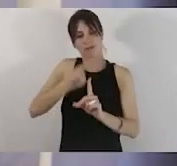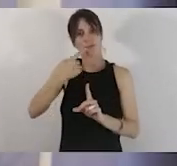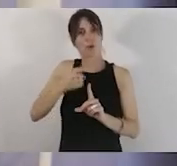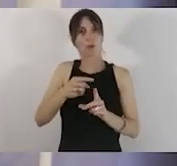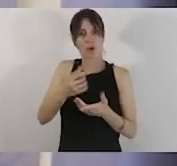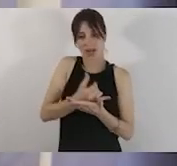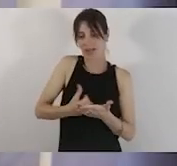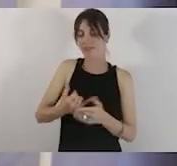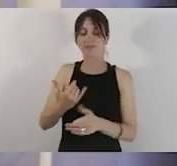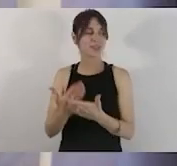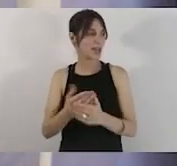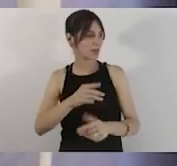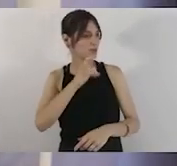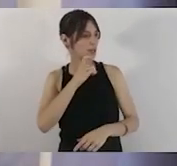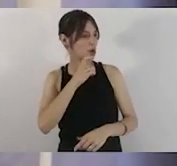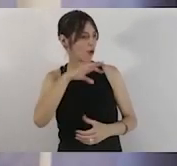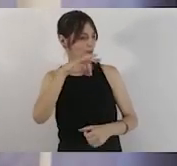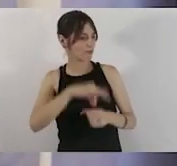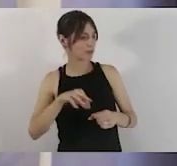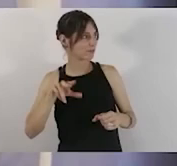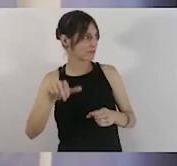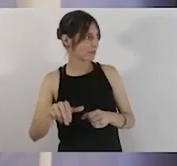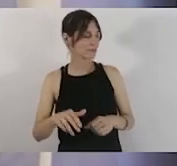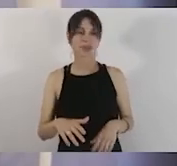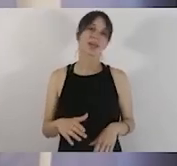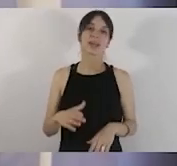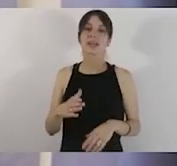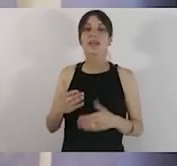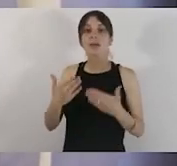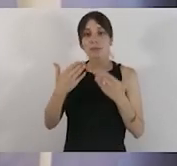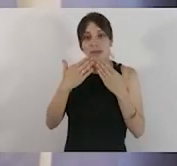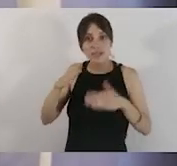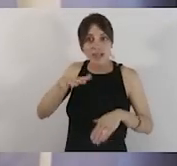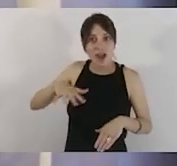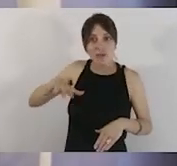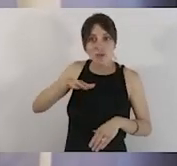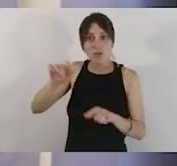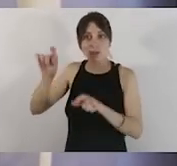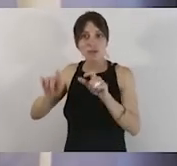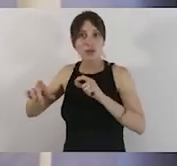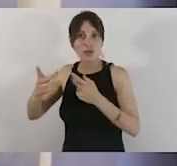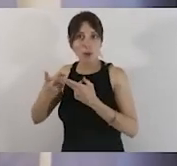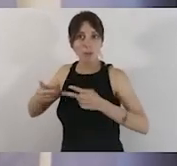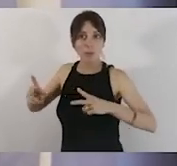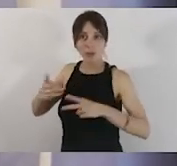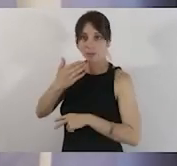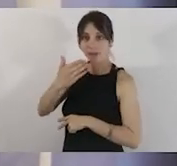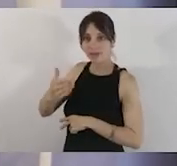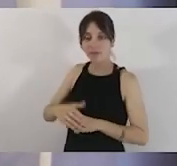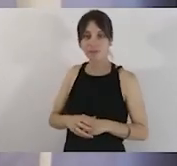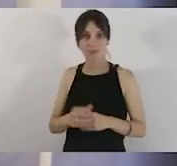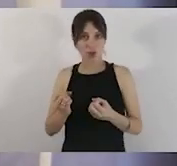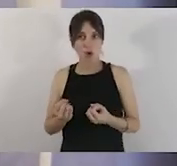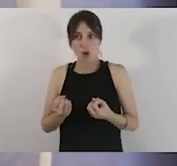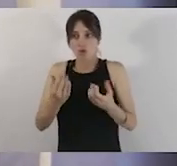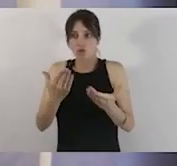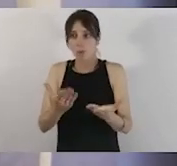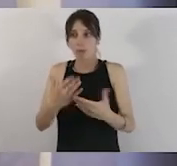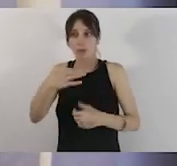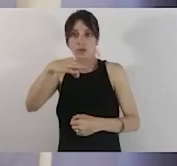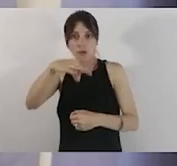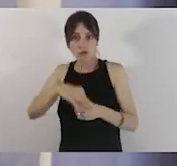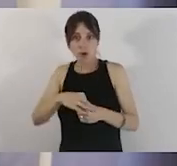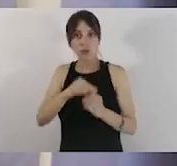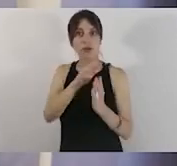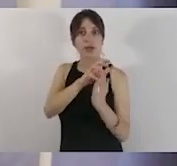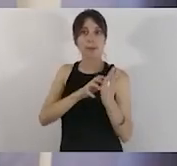l'heure. Merci à vous, merci le public. Je passe au vote sur donc le